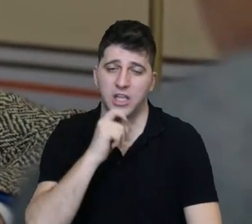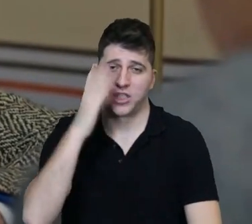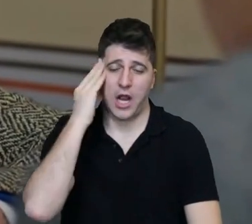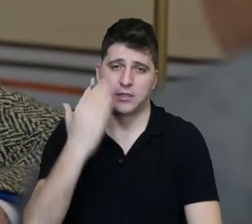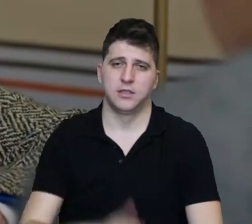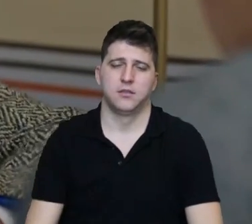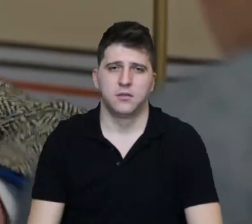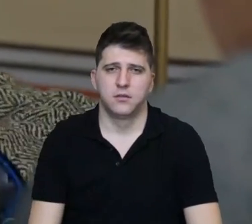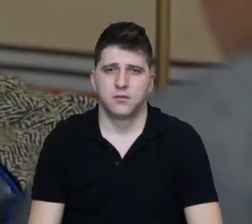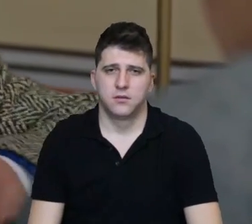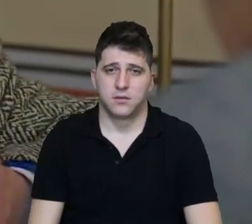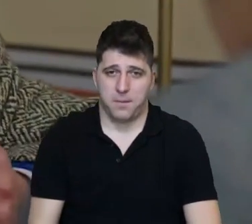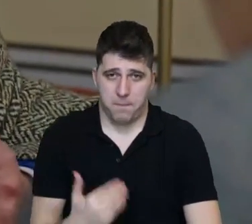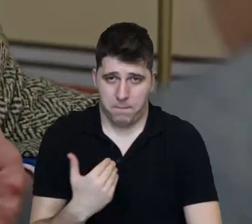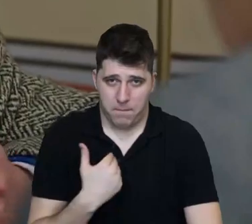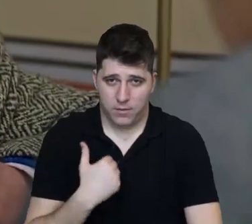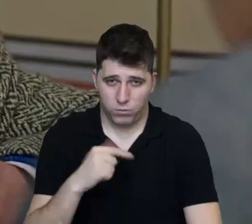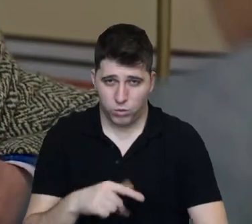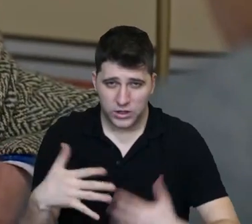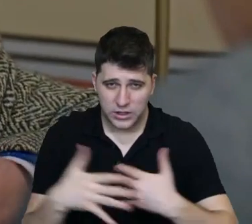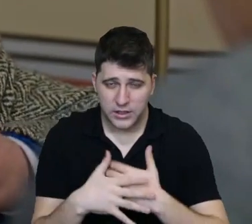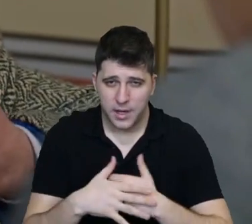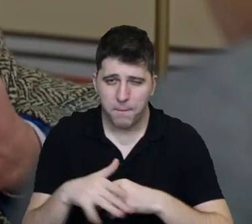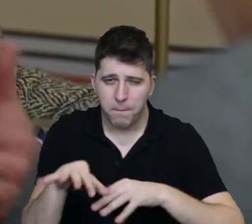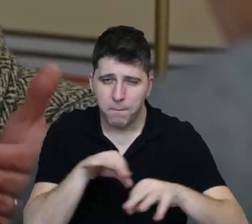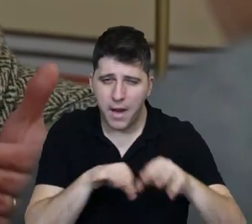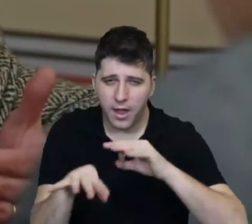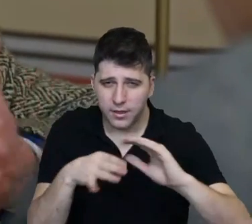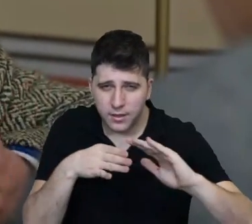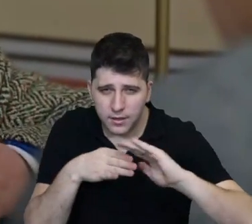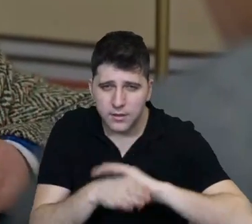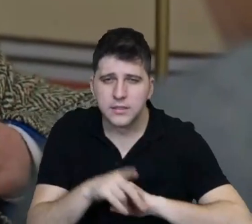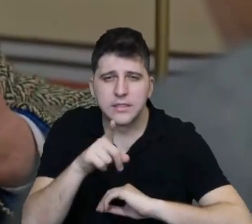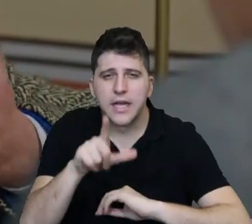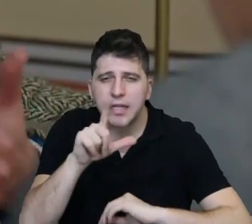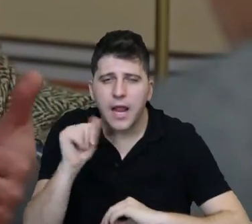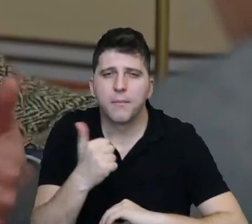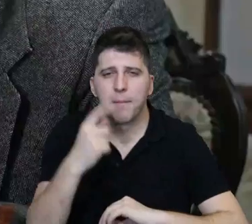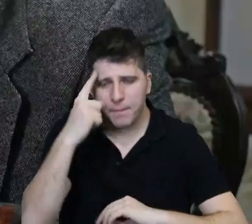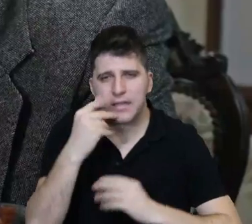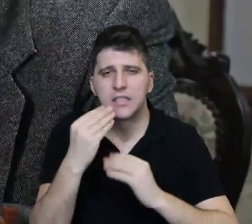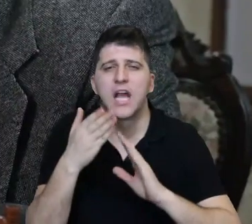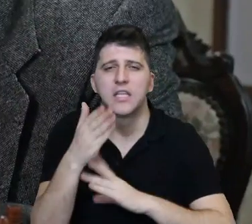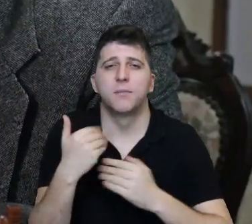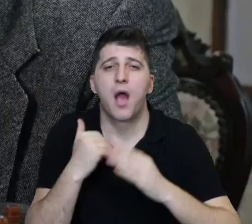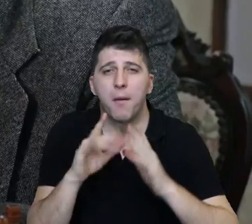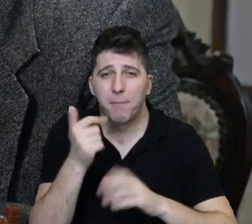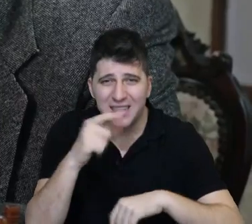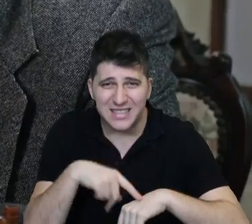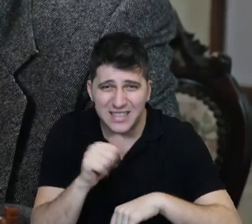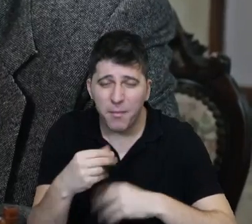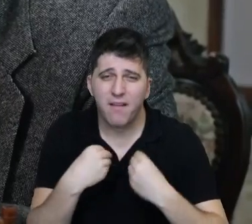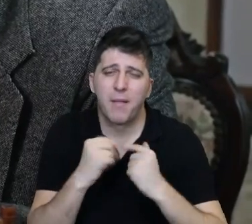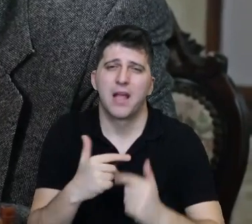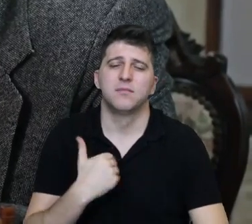anladınız. Ben bu gece hain planlarımı devreye sokup size gerekli bilgileri getireceğim. Ama bana biraz zaman